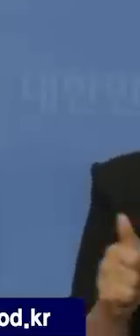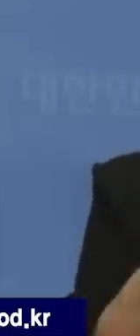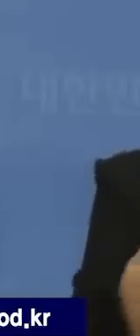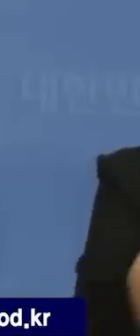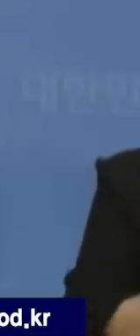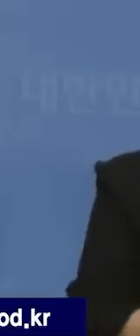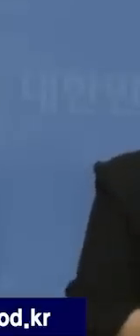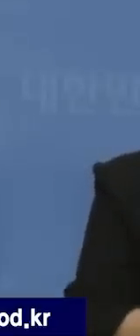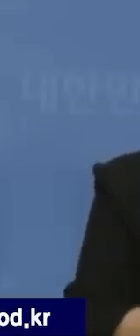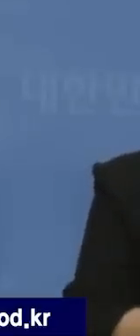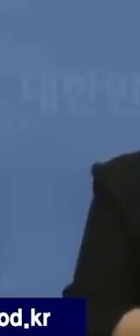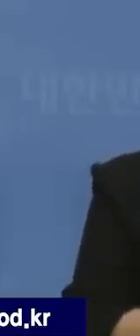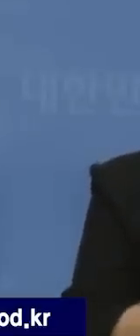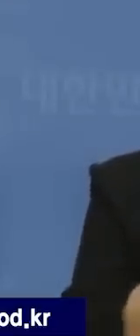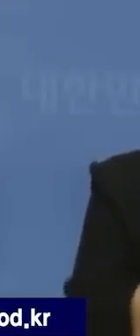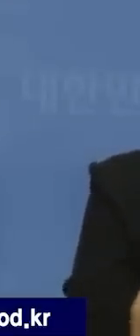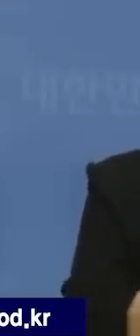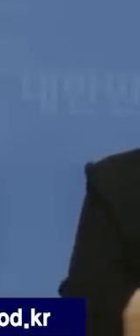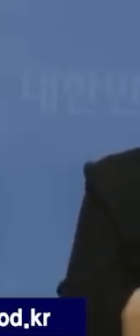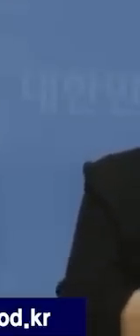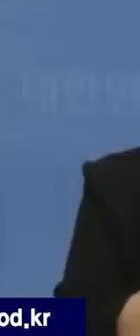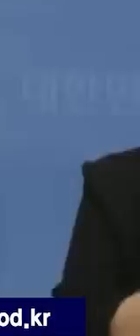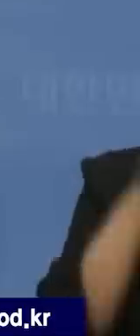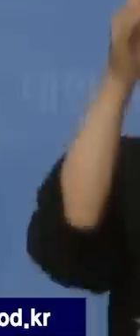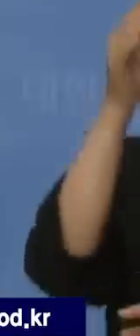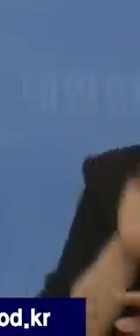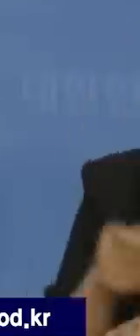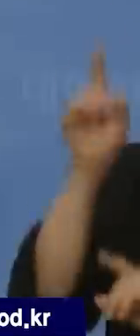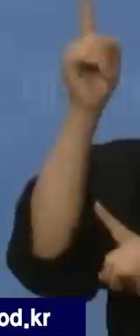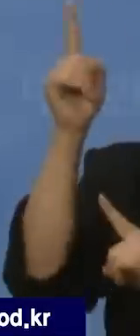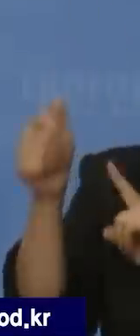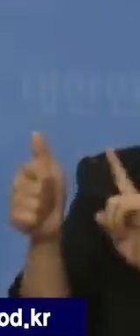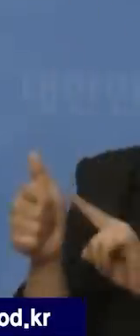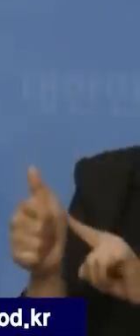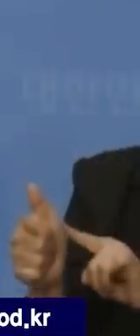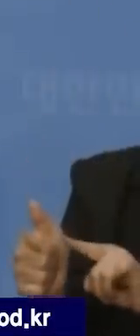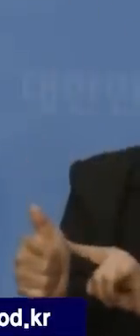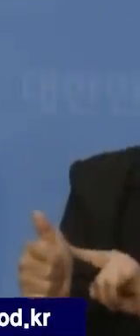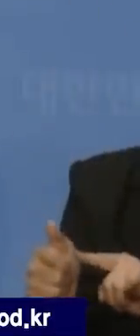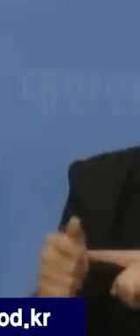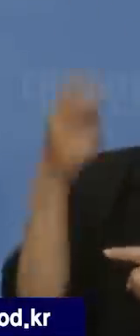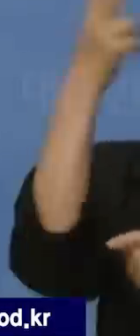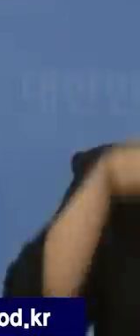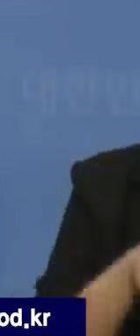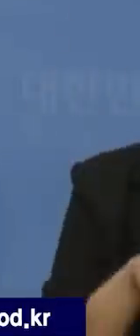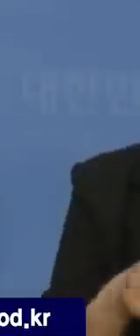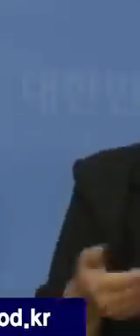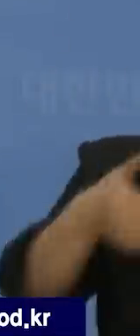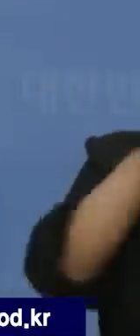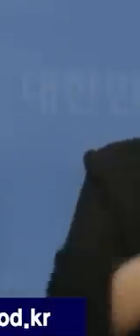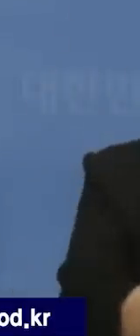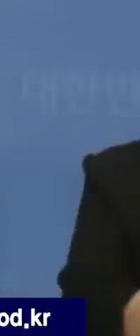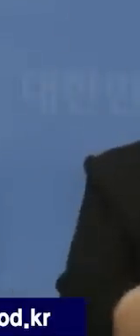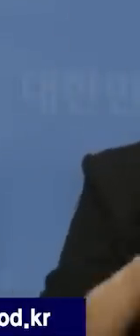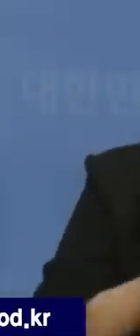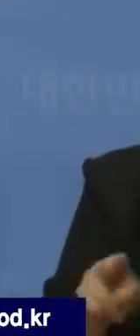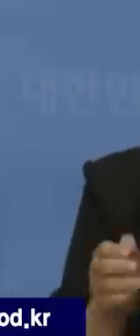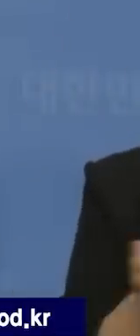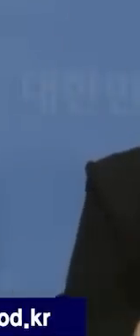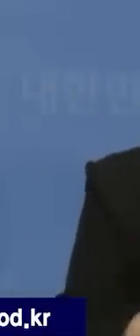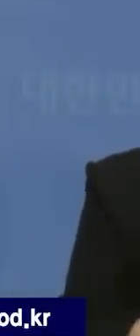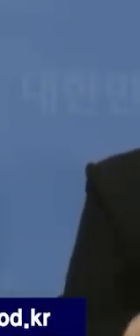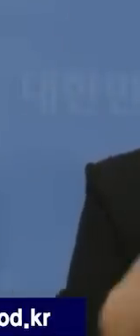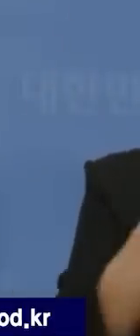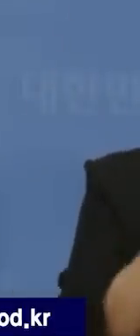서울중앙지검장이었습니다. 결국 이동관 수석에 대한 수사를 덮어줬던 윤석열